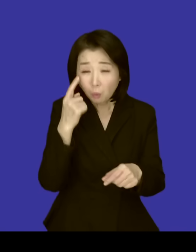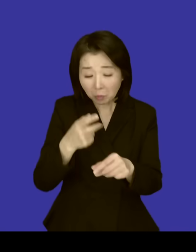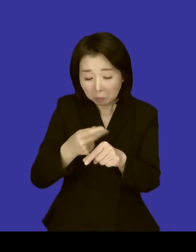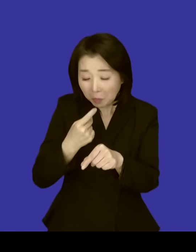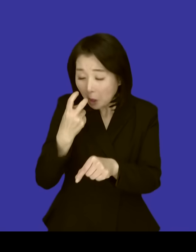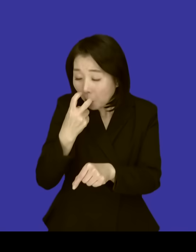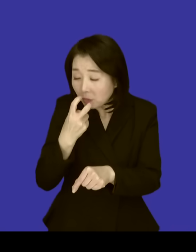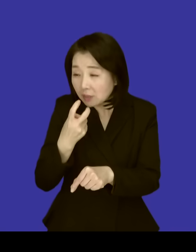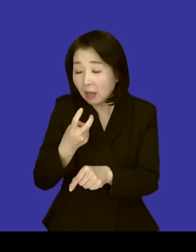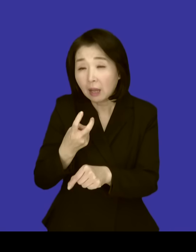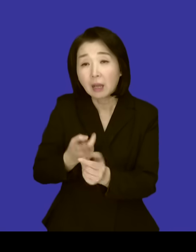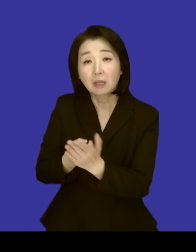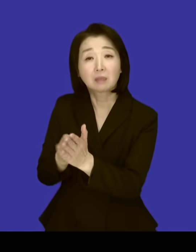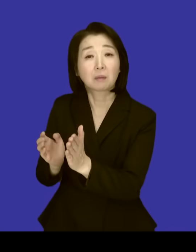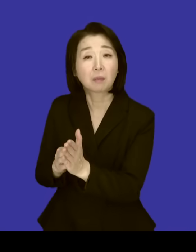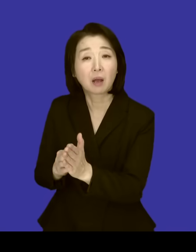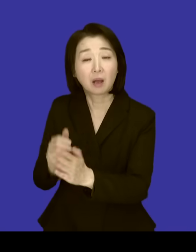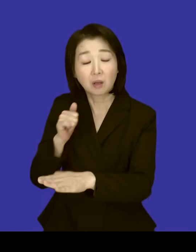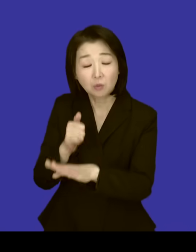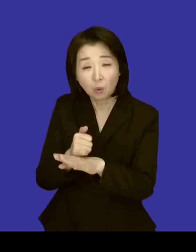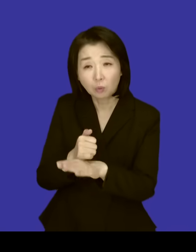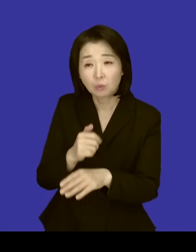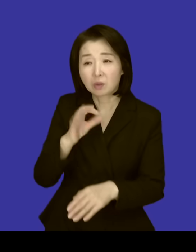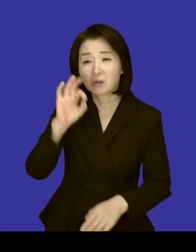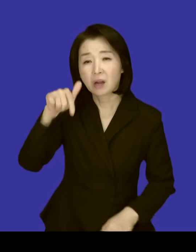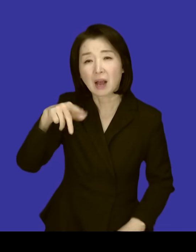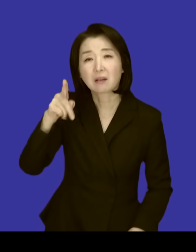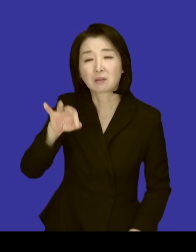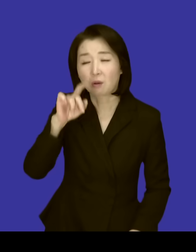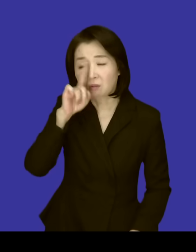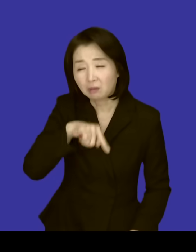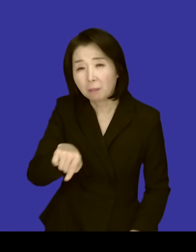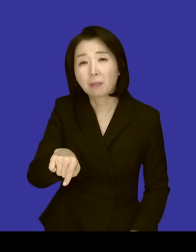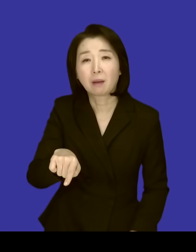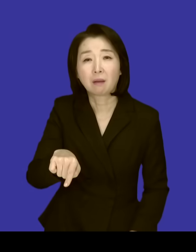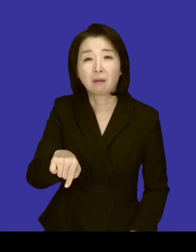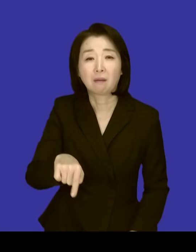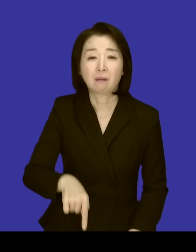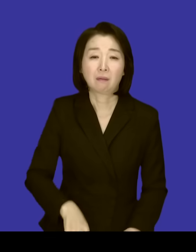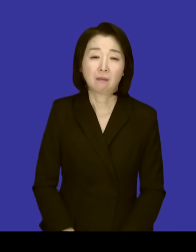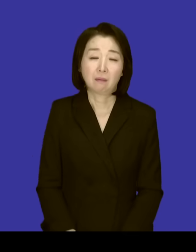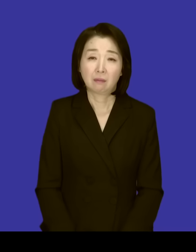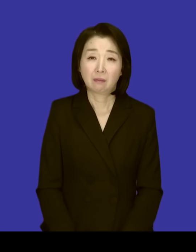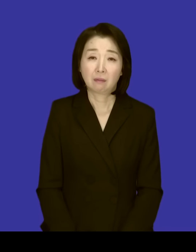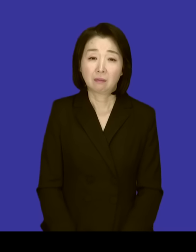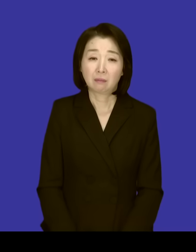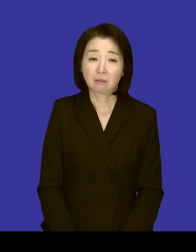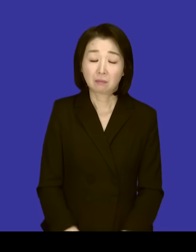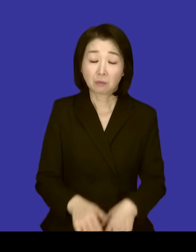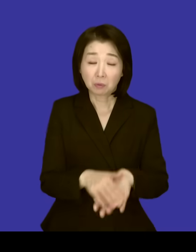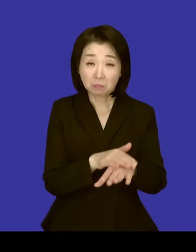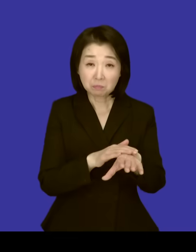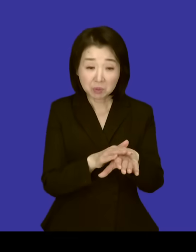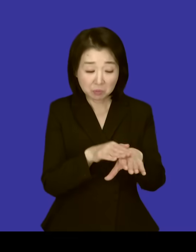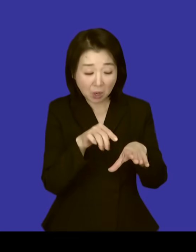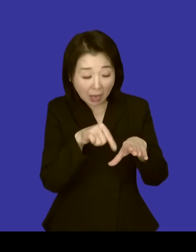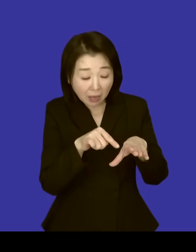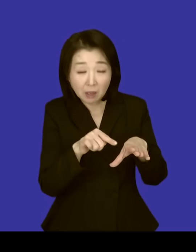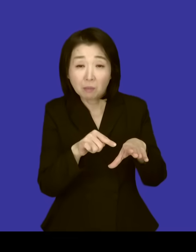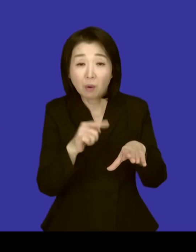의뢰를 해봤는데 네. 알고 봤더니 이게 악성 종양이라고 아이고. 했고 정확하게 말하면 피부 밑에